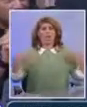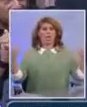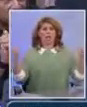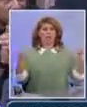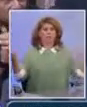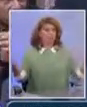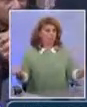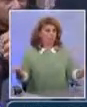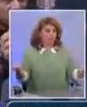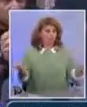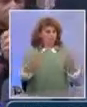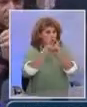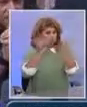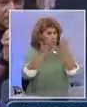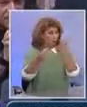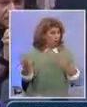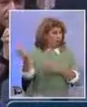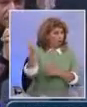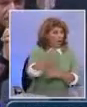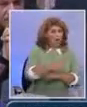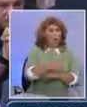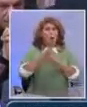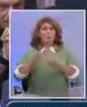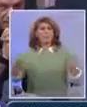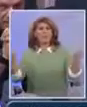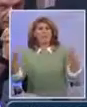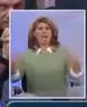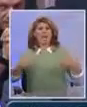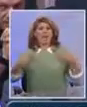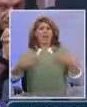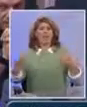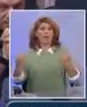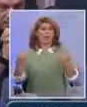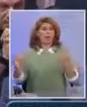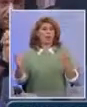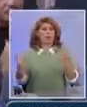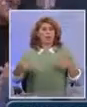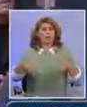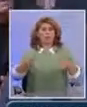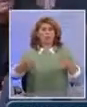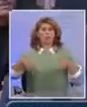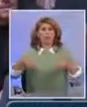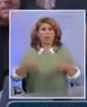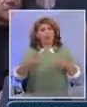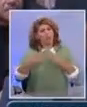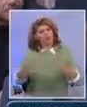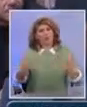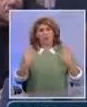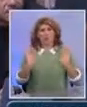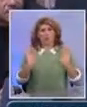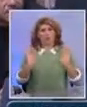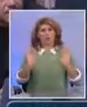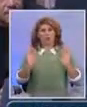διάφορη περιπτώσει. Και είπε και κάτι άλλο, το οποίο είναι